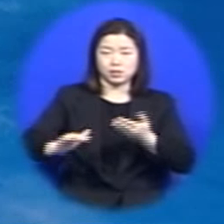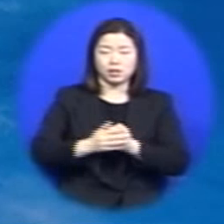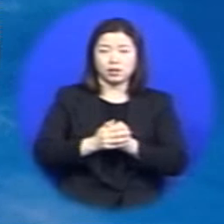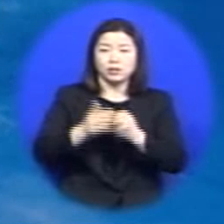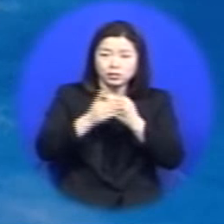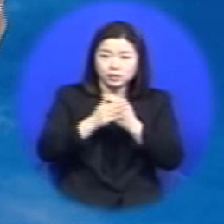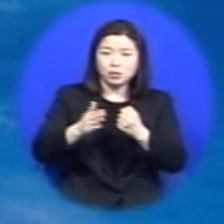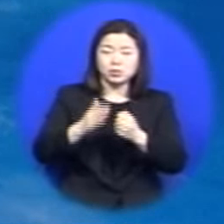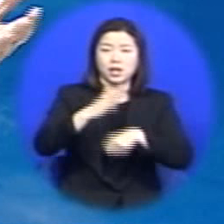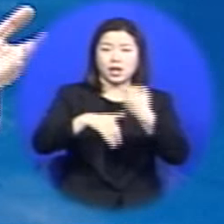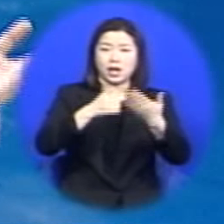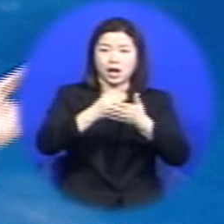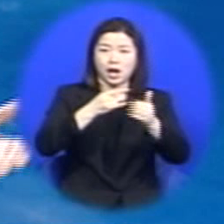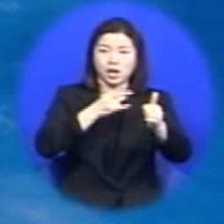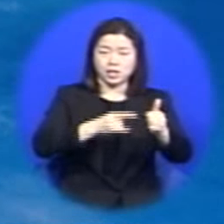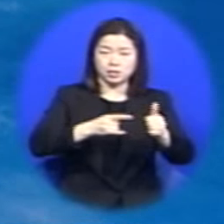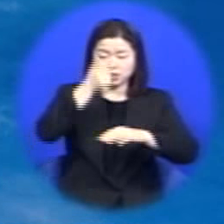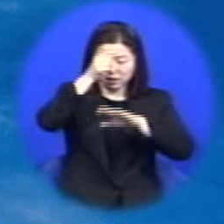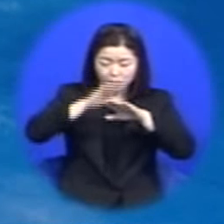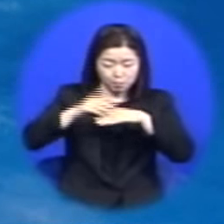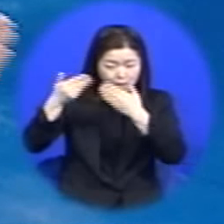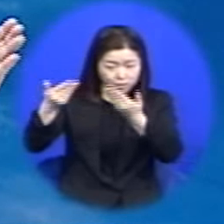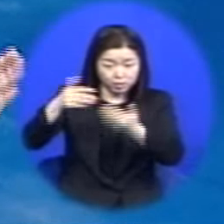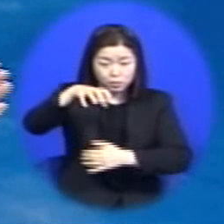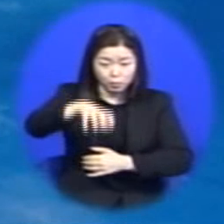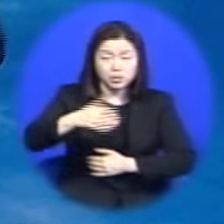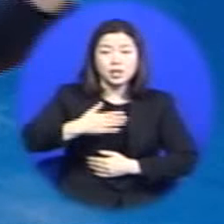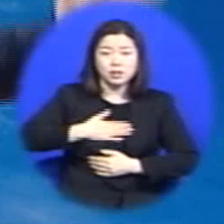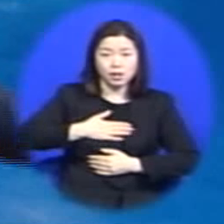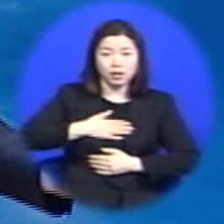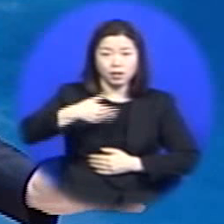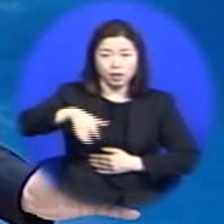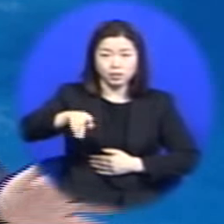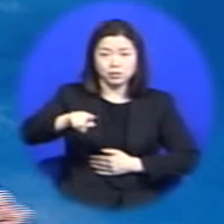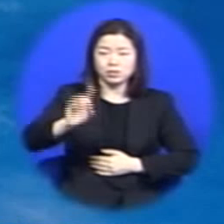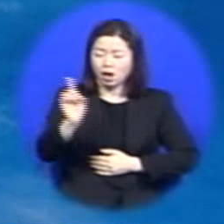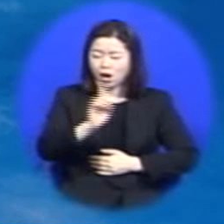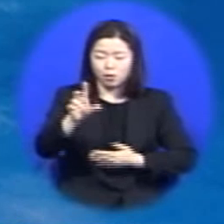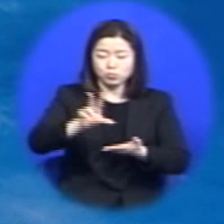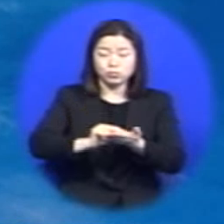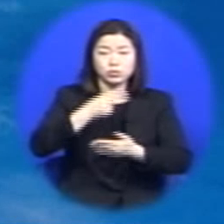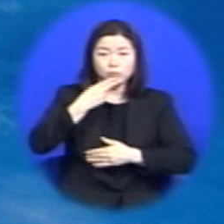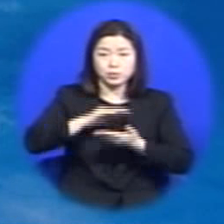그래서 하나님께 예배하는 자리에 내가 가는 것이 아무 문제가 없어요.